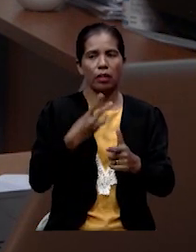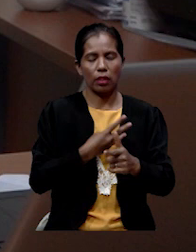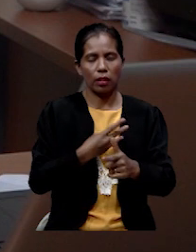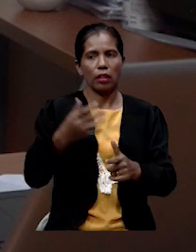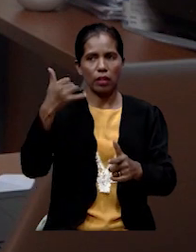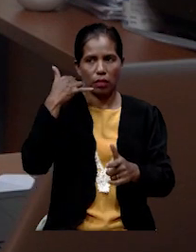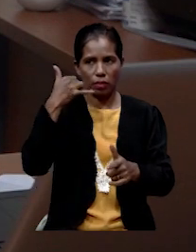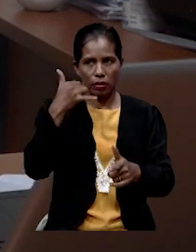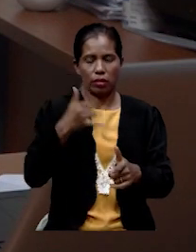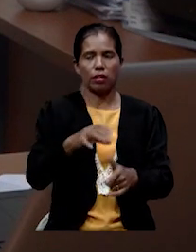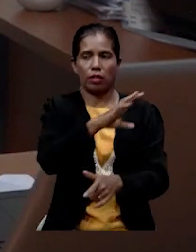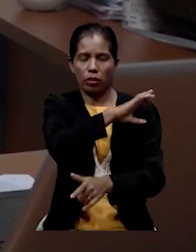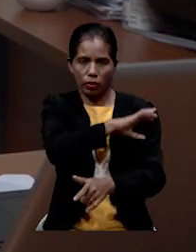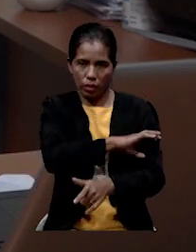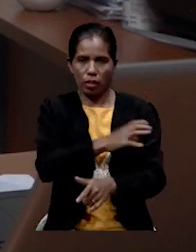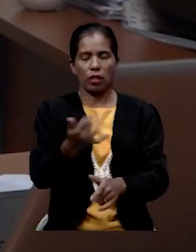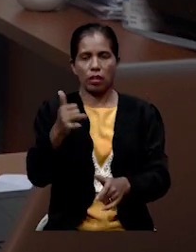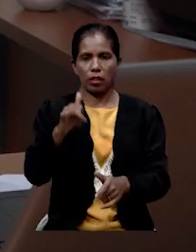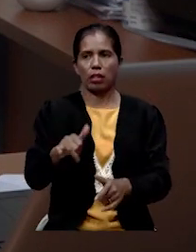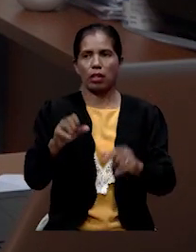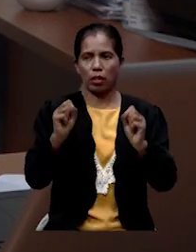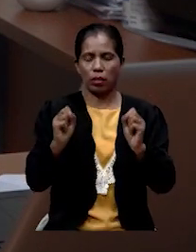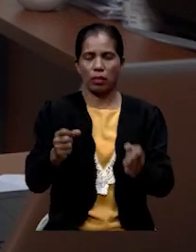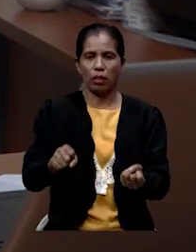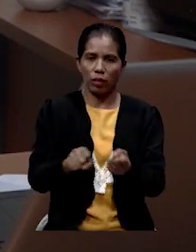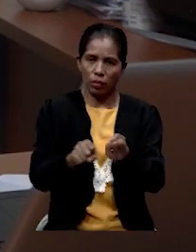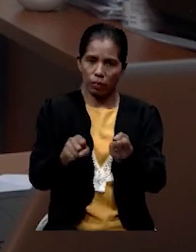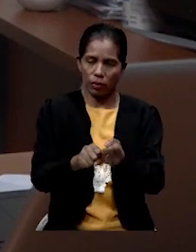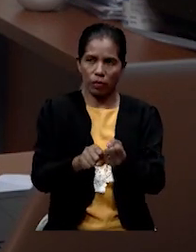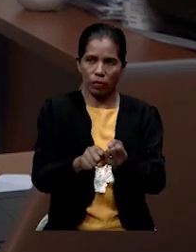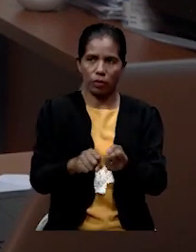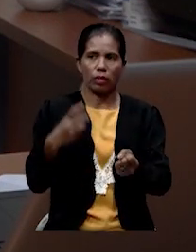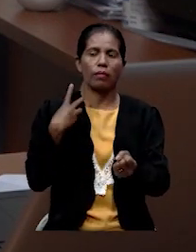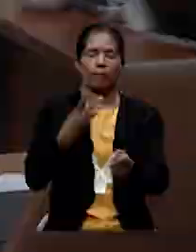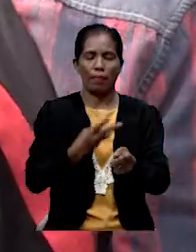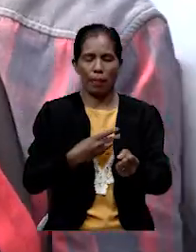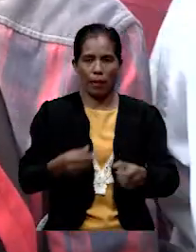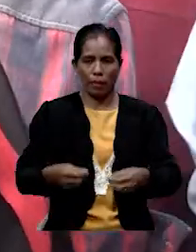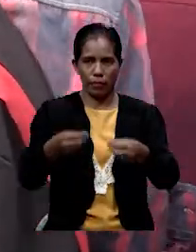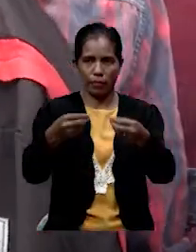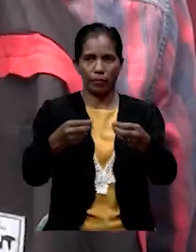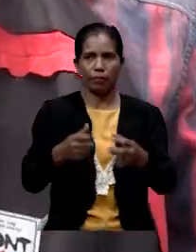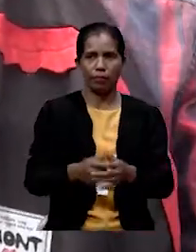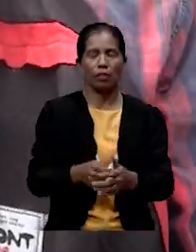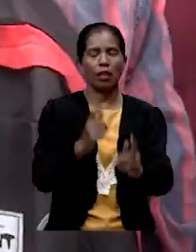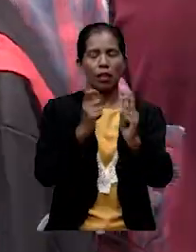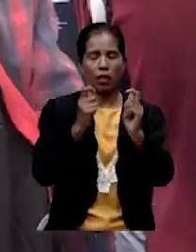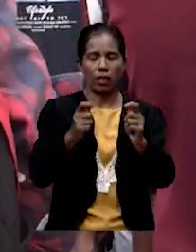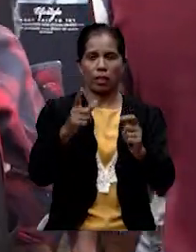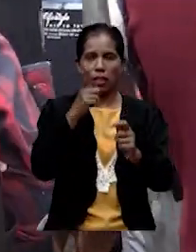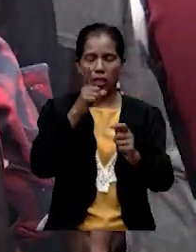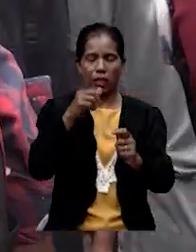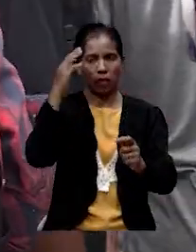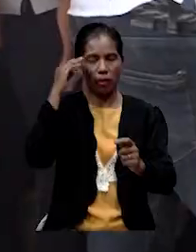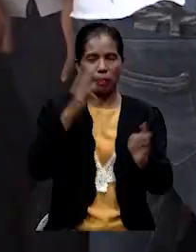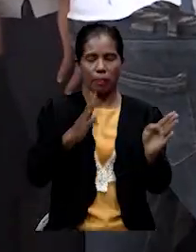autoridad seguranza sira para tu vele apoyo mai pele po a tu samba Teste lian Korene se prepara